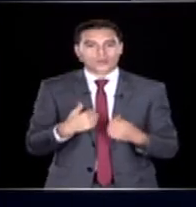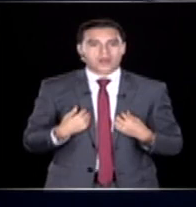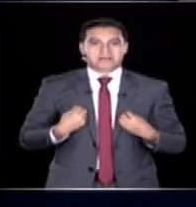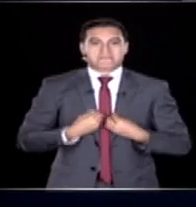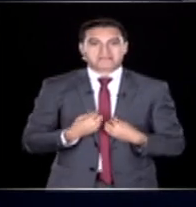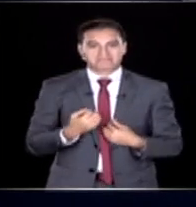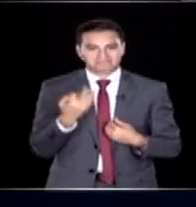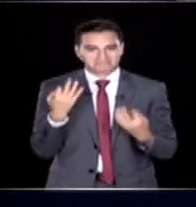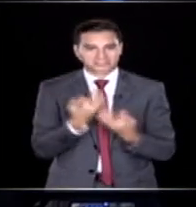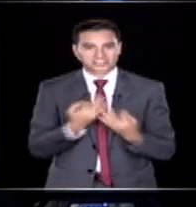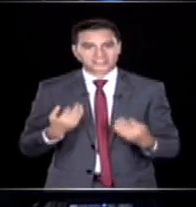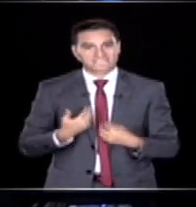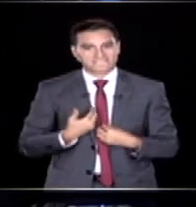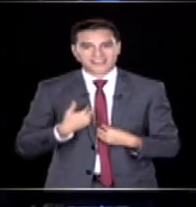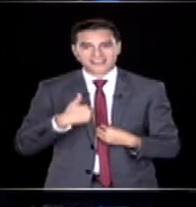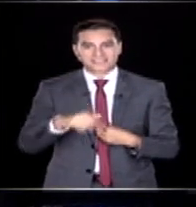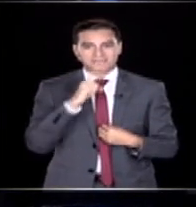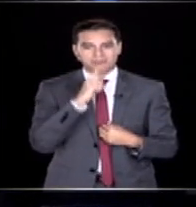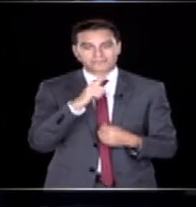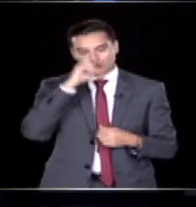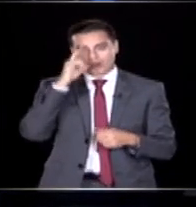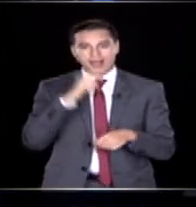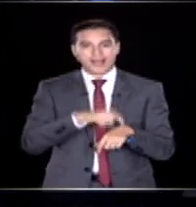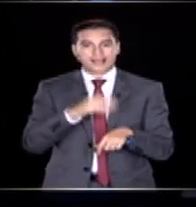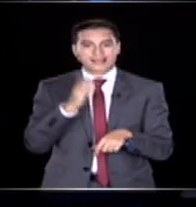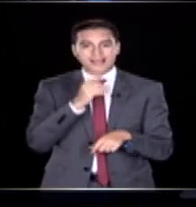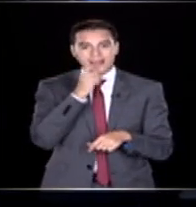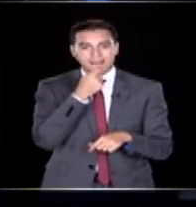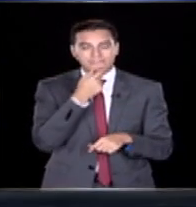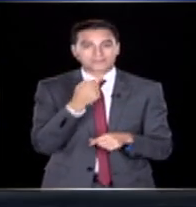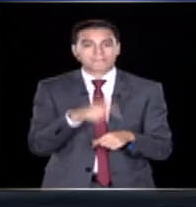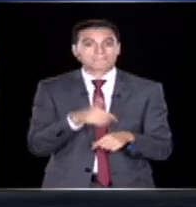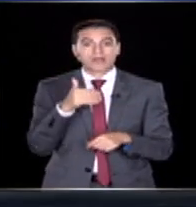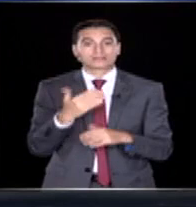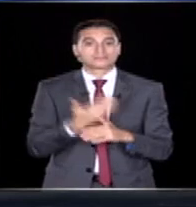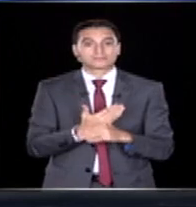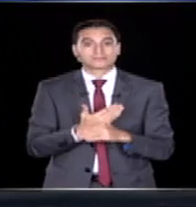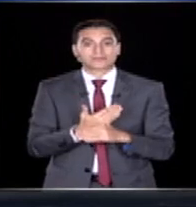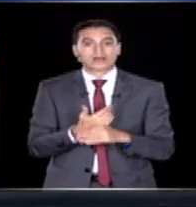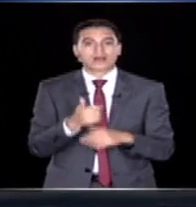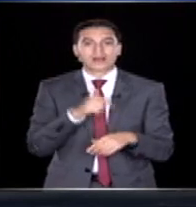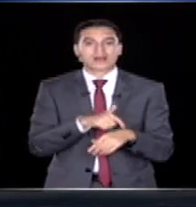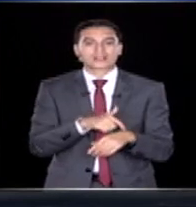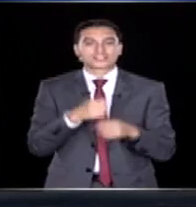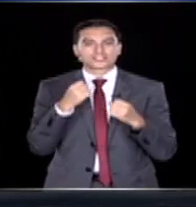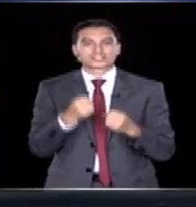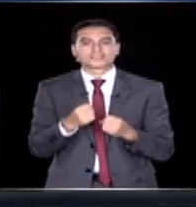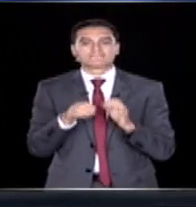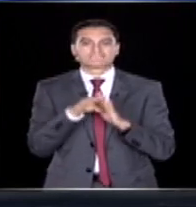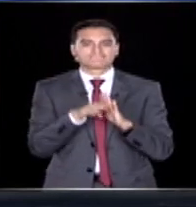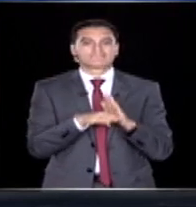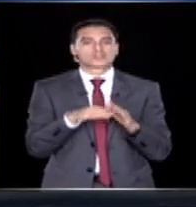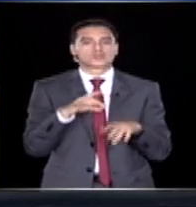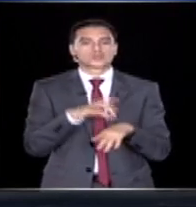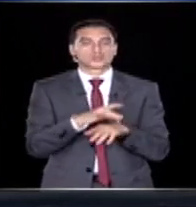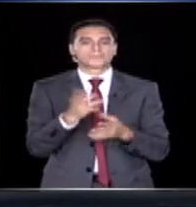اهو وكل حاجه. أيوة. تمام. لما يجي الميعاد ان شاء الله لازم إيه اخرنا لازم هي بس اجراءات روتينيه في يعني